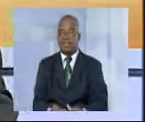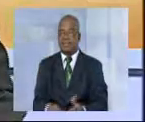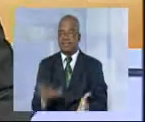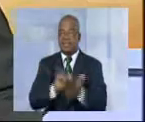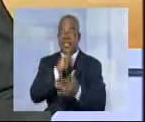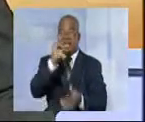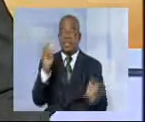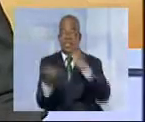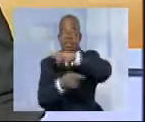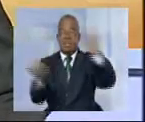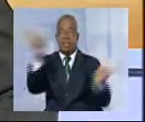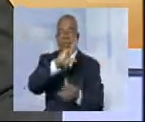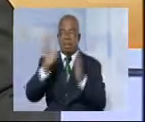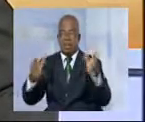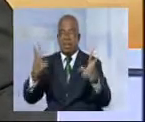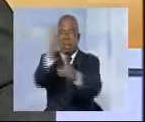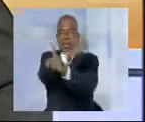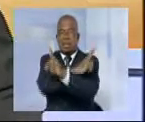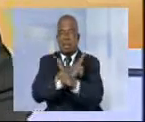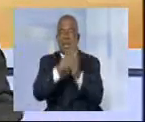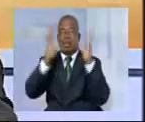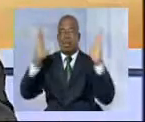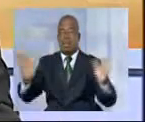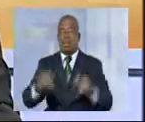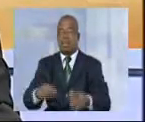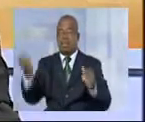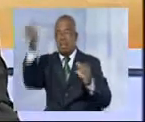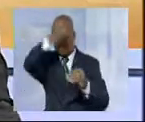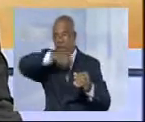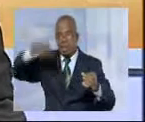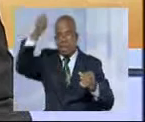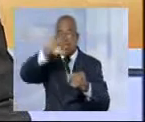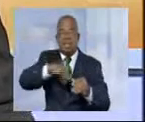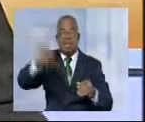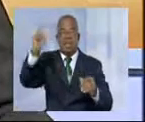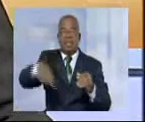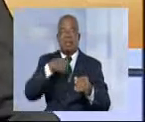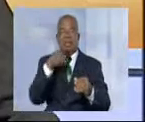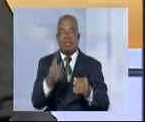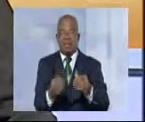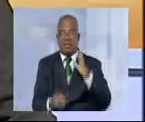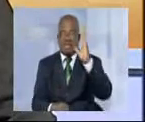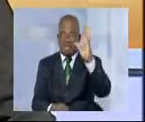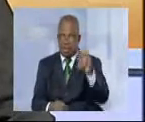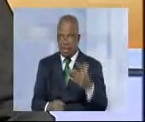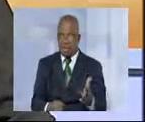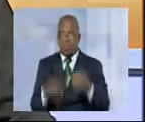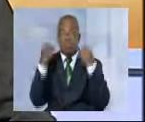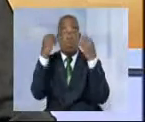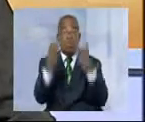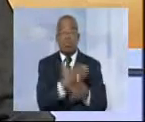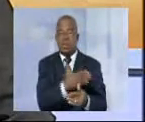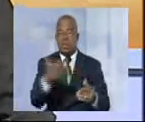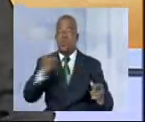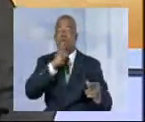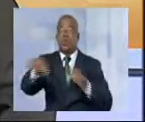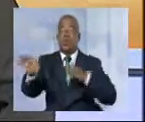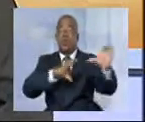le porte-parole des observateurs africains. Les œuvres de l'esprit ont été massivement utilisées pendant la campagne électorale par les